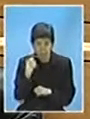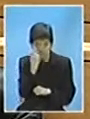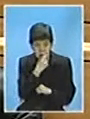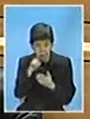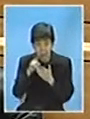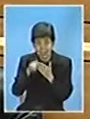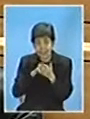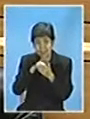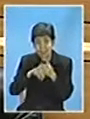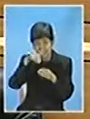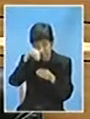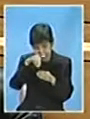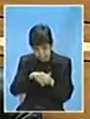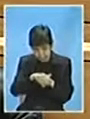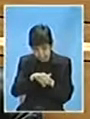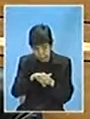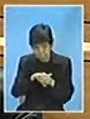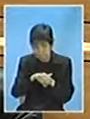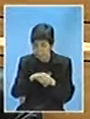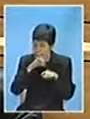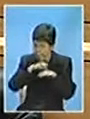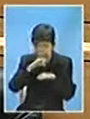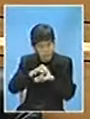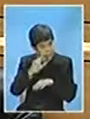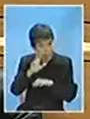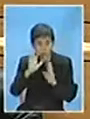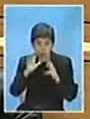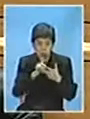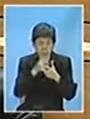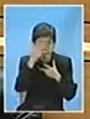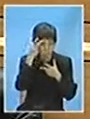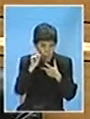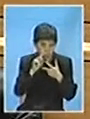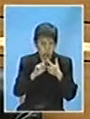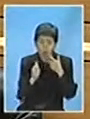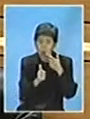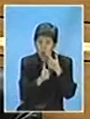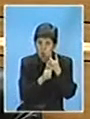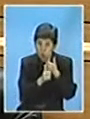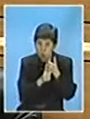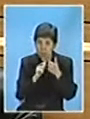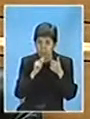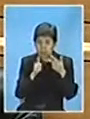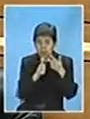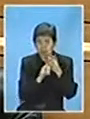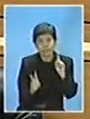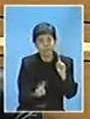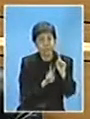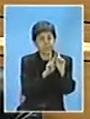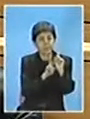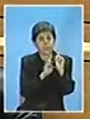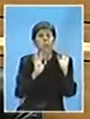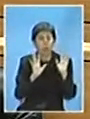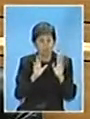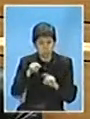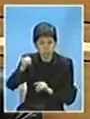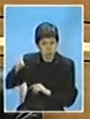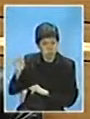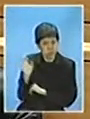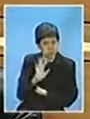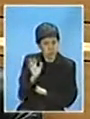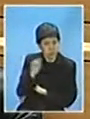การเลือกตั้งเป็นแค่นะ3ตำแหน่งเท่านั้นนะนายกอุปนายกคนที่1และก็อุปนายกคนที่2ไม่ใช่ให้คนอื่นมาเป็นเพราะว่